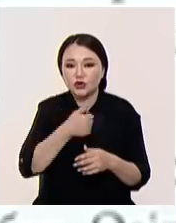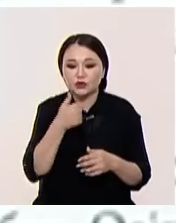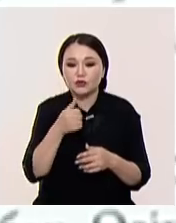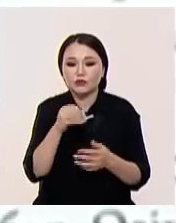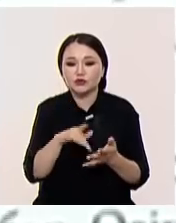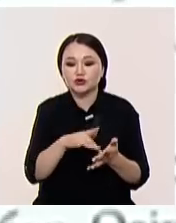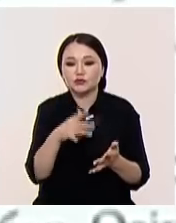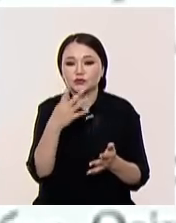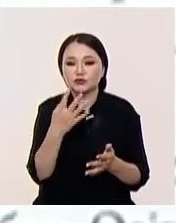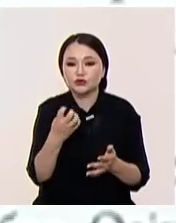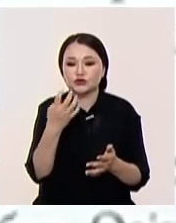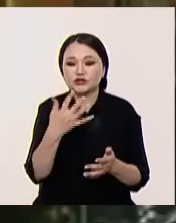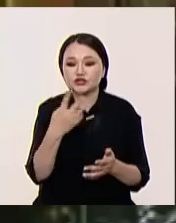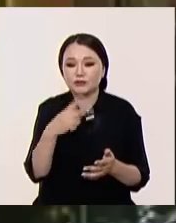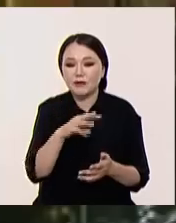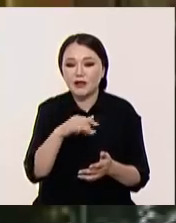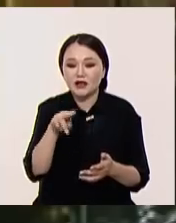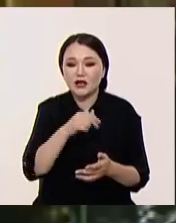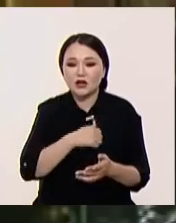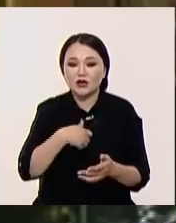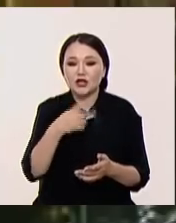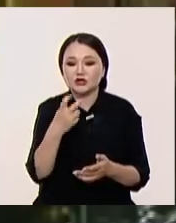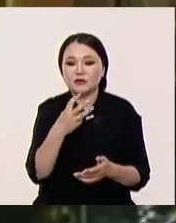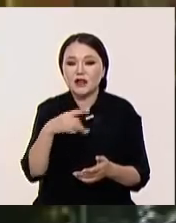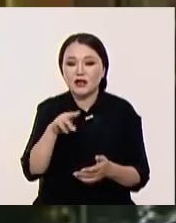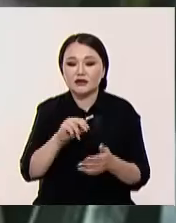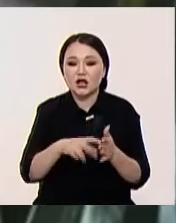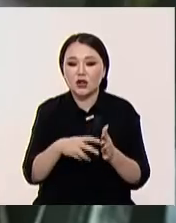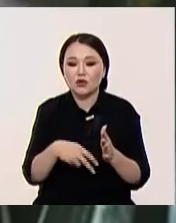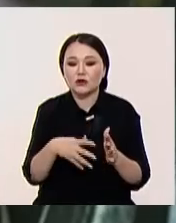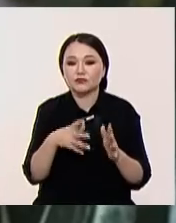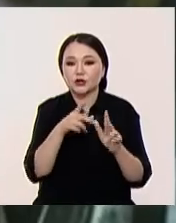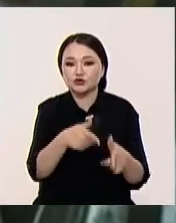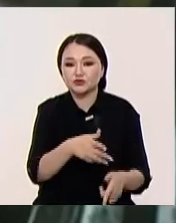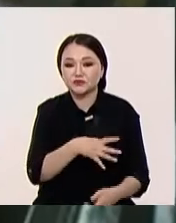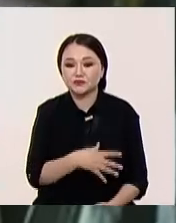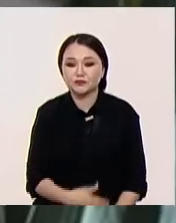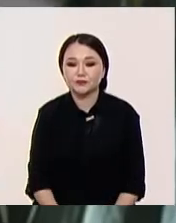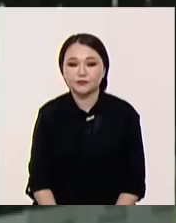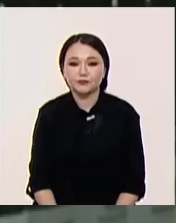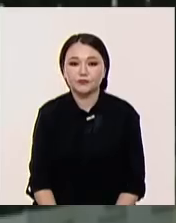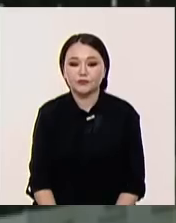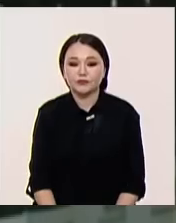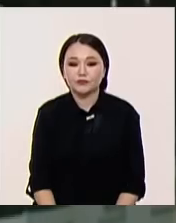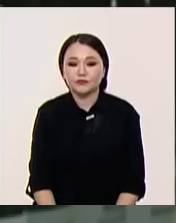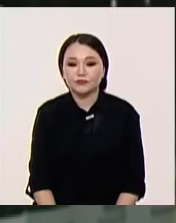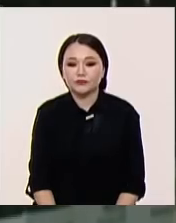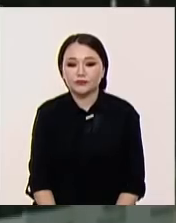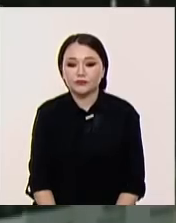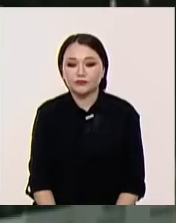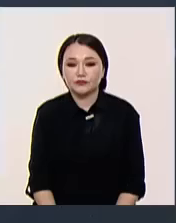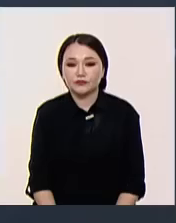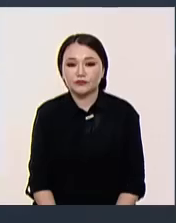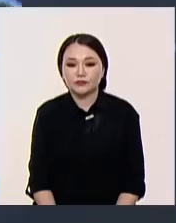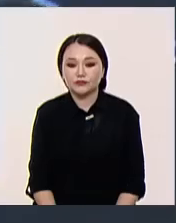бюджетке 420 миллиард, алкогольден 200 миллиард теңге салық түсіпті. Әйгер Мердәулет, Думан Сүлейменов, Информбюро.